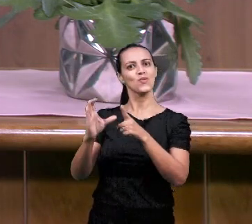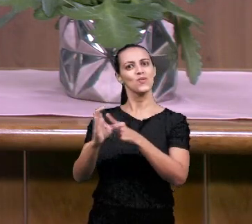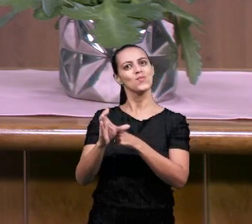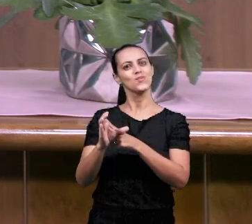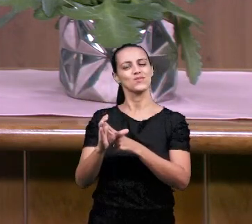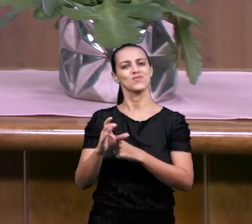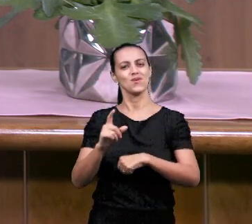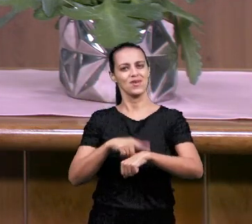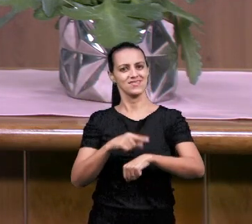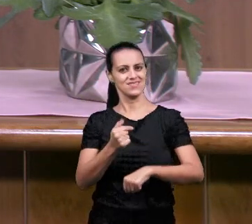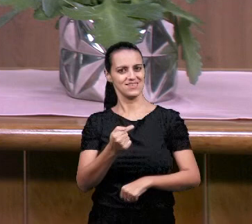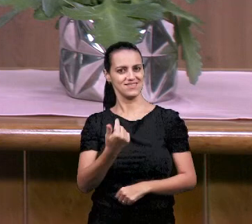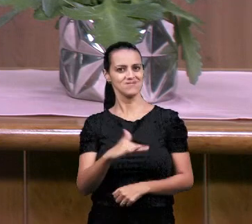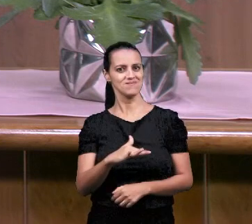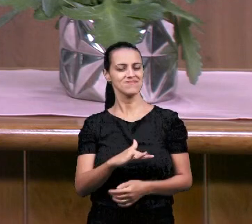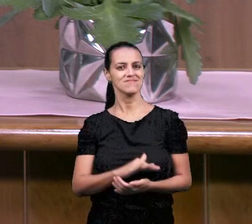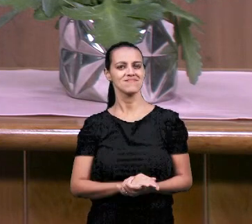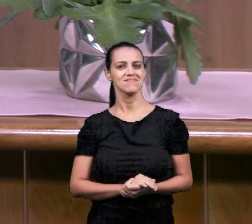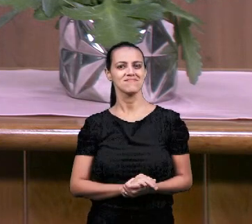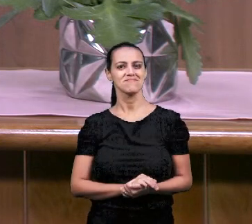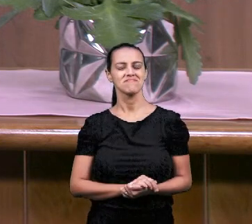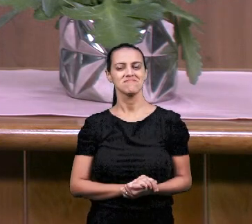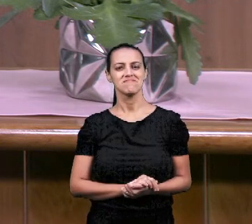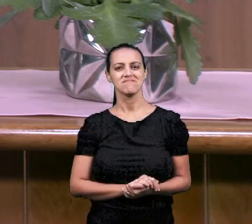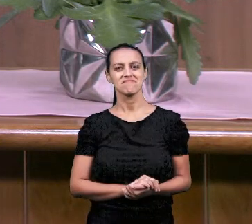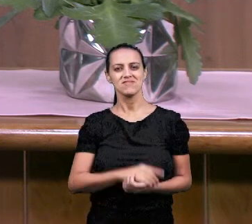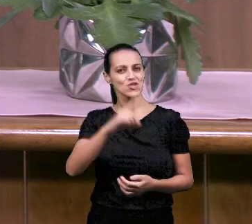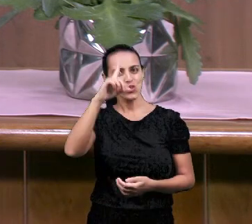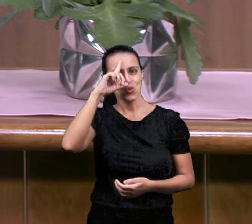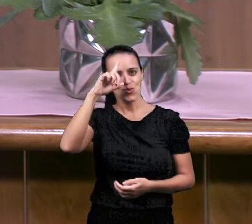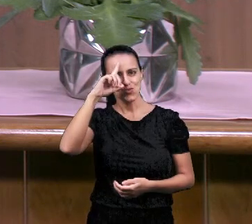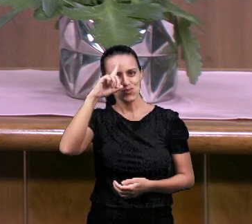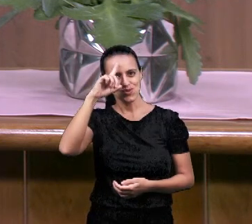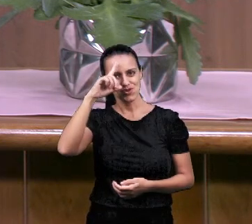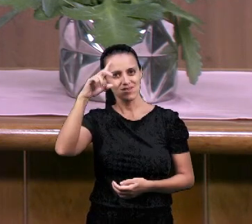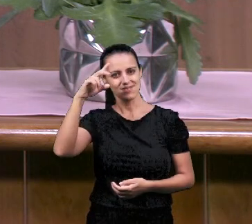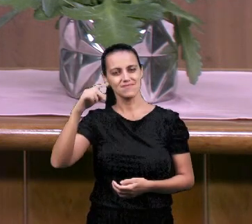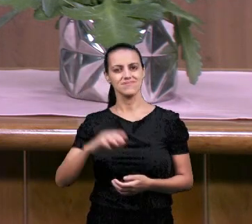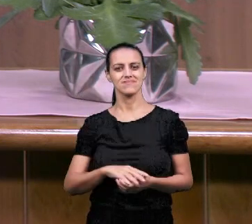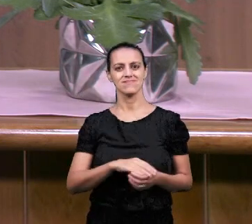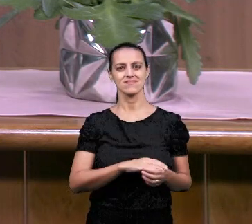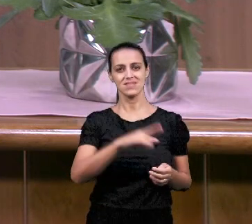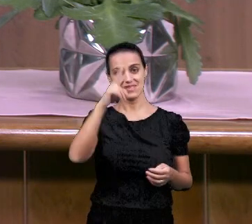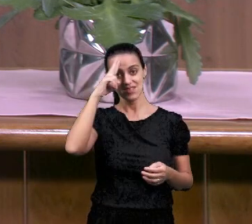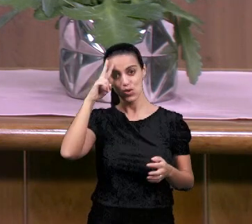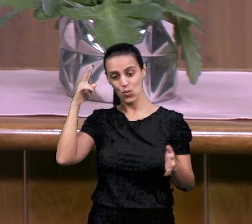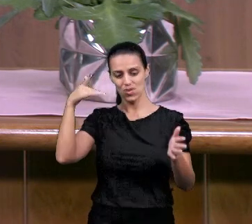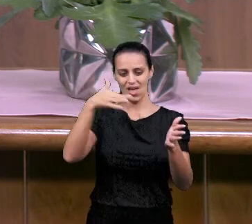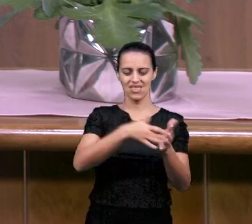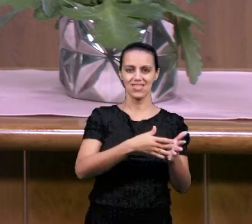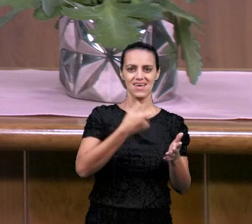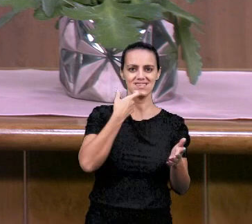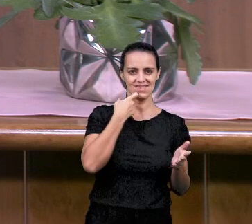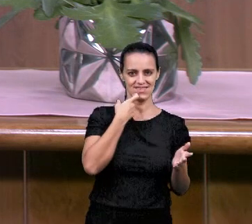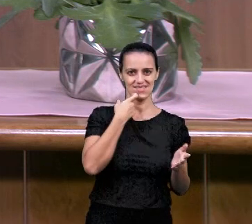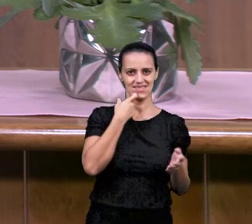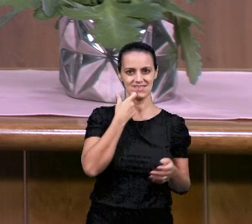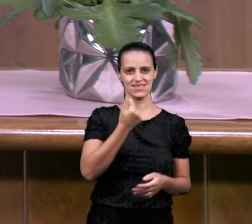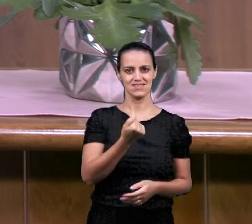pouvez la syntoniser dans la rede TV à cet horaire, de manière que vous avez un culte